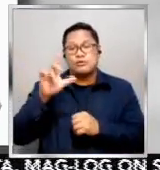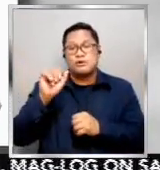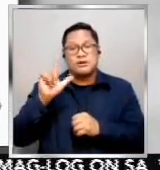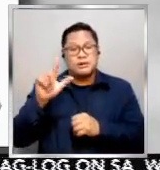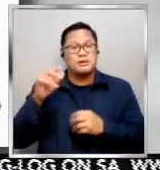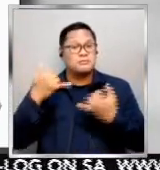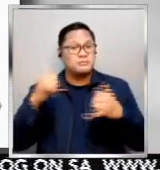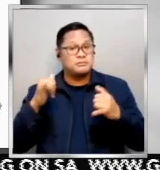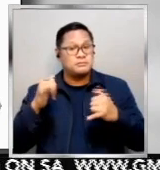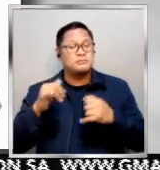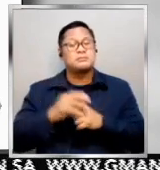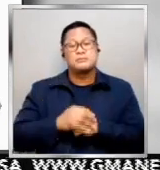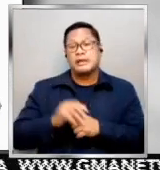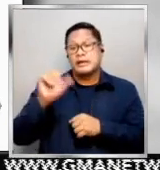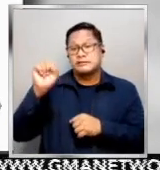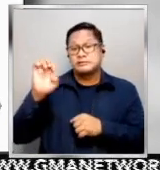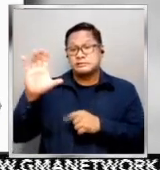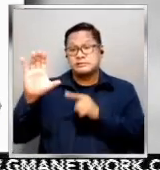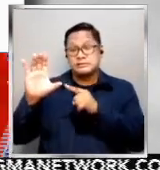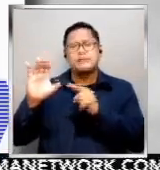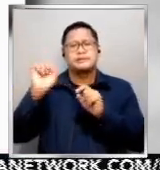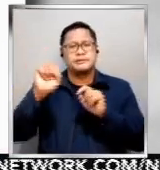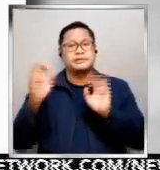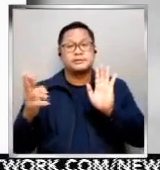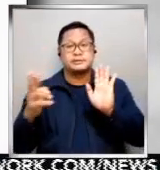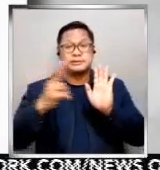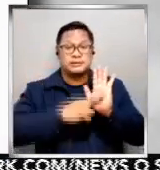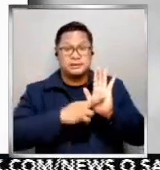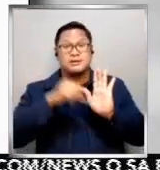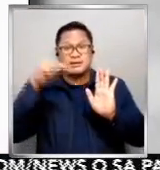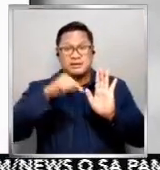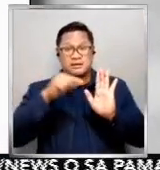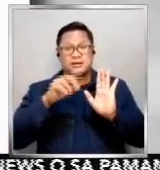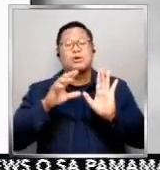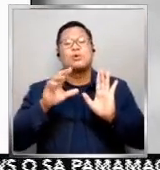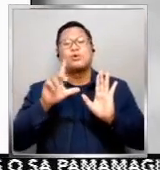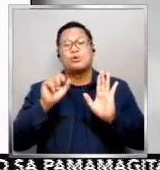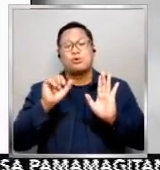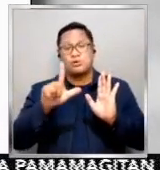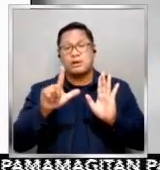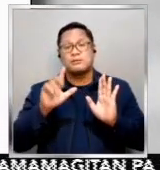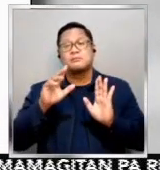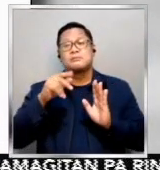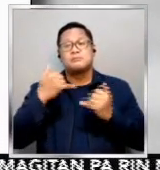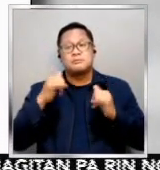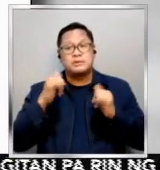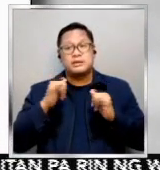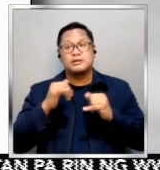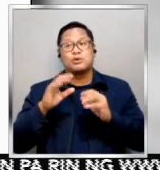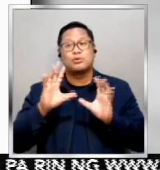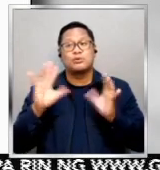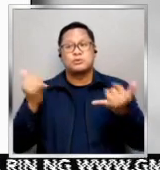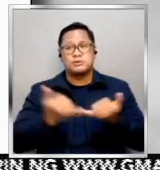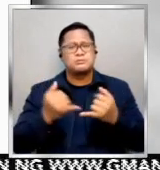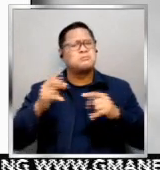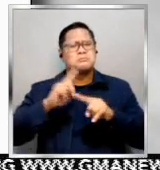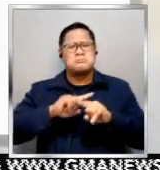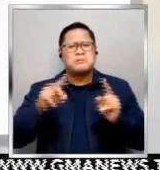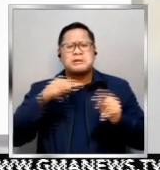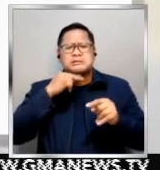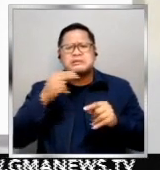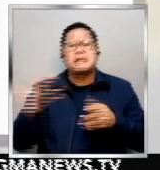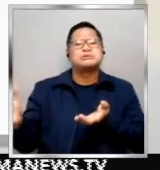SEC, bagamat rehistrado sa kanila ang kumpanyang Lokal Plate Corporation, hindi ito awtorisadong mag-solicit ng investment sa